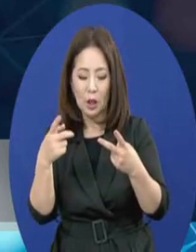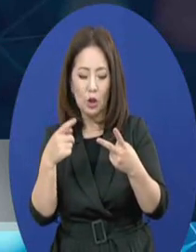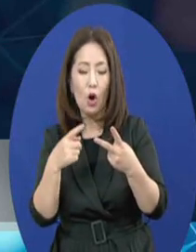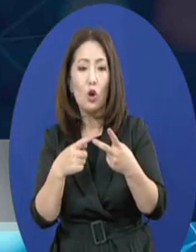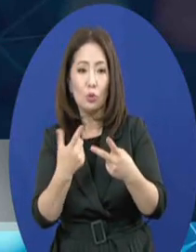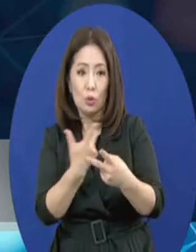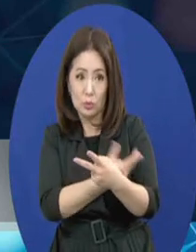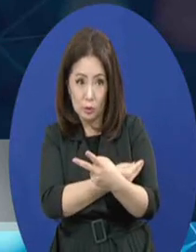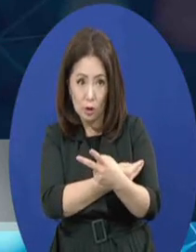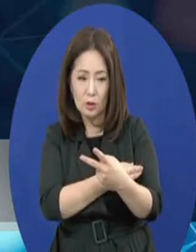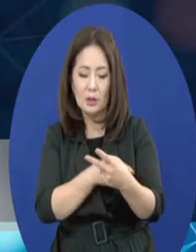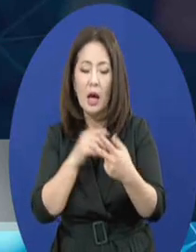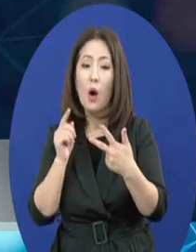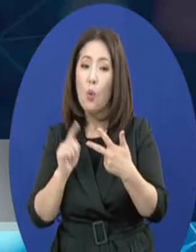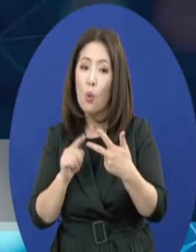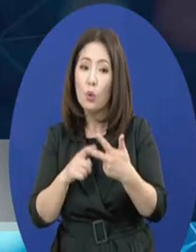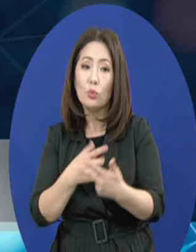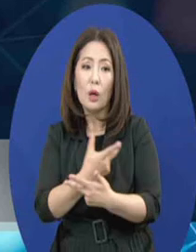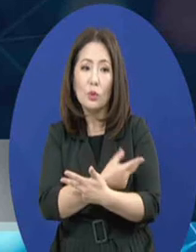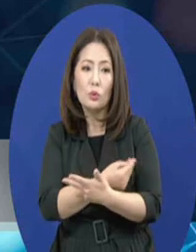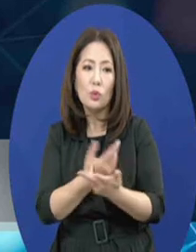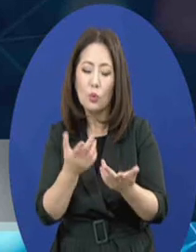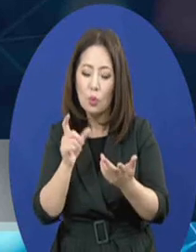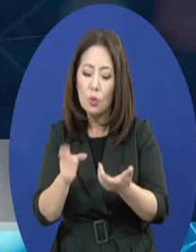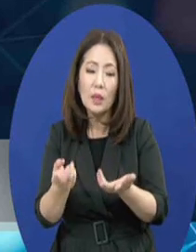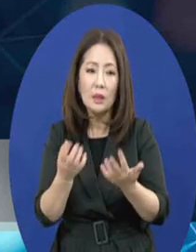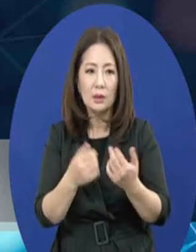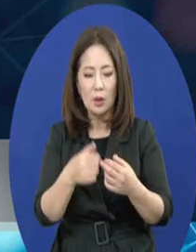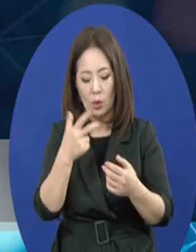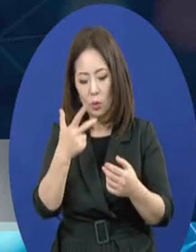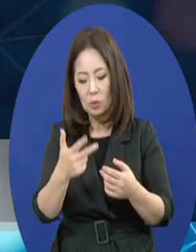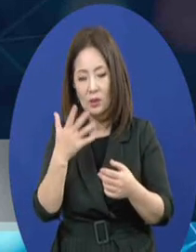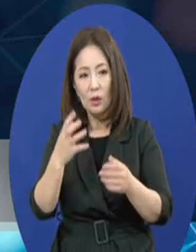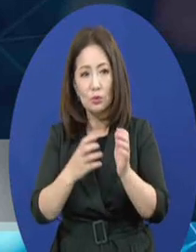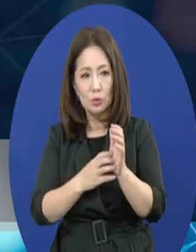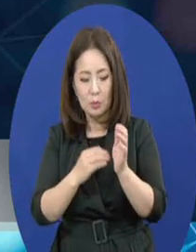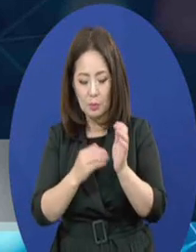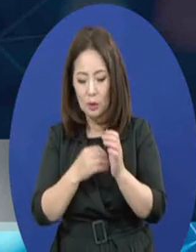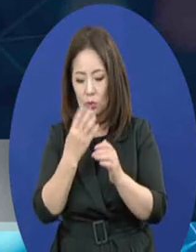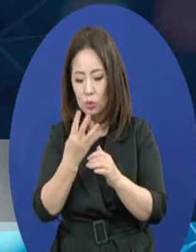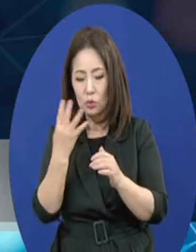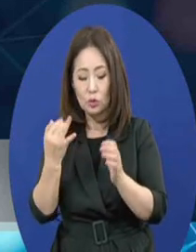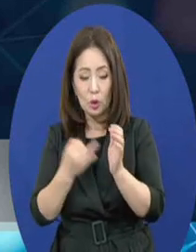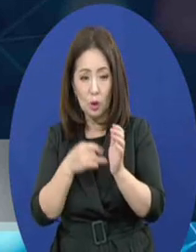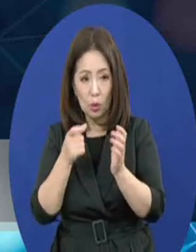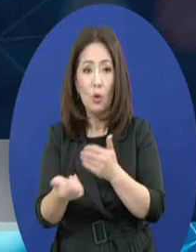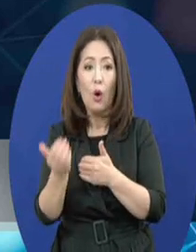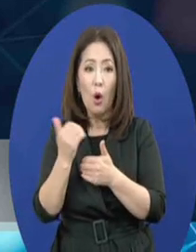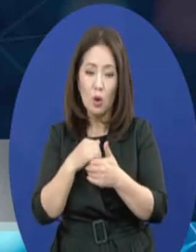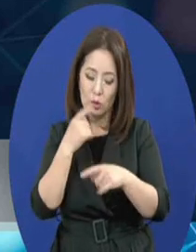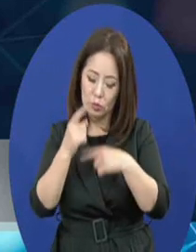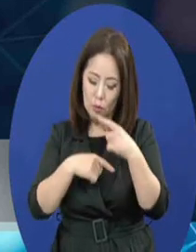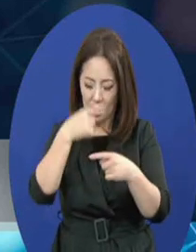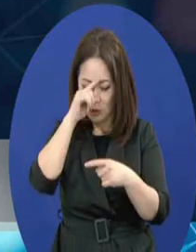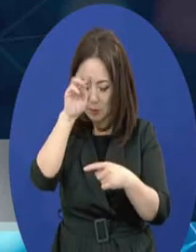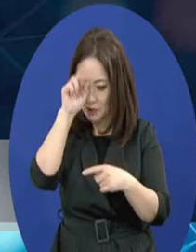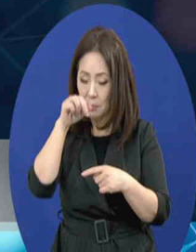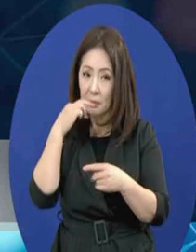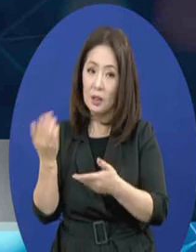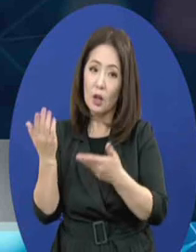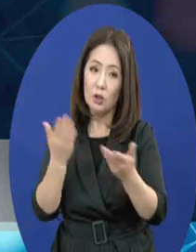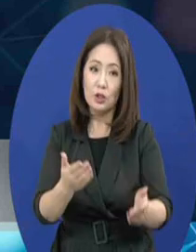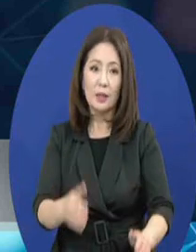2-р тундаа хамрагдсан байна. Харин дархлаа сэргийх 3-р тунд 359447 хүн хамрагдсан талаар эрүүл мэндийн